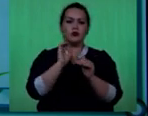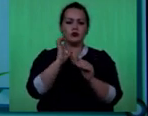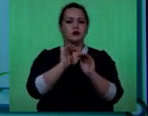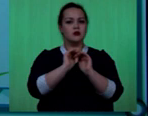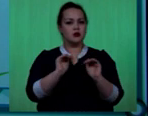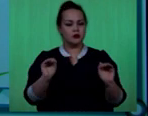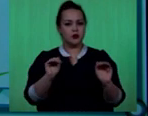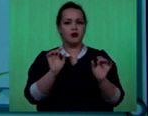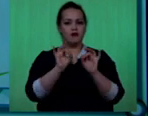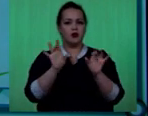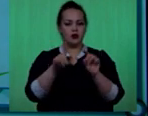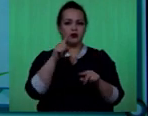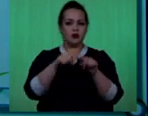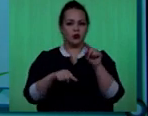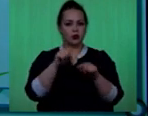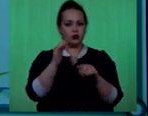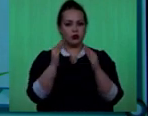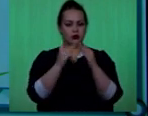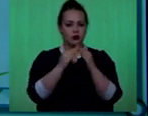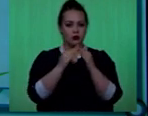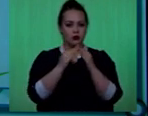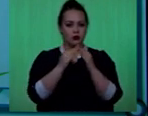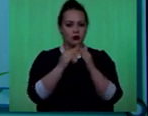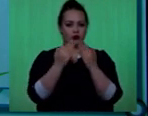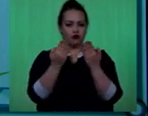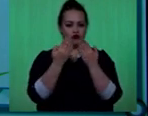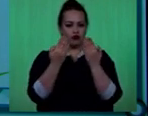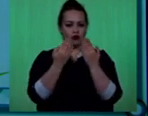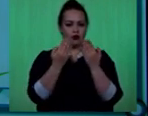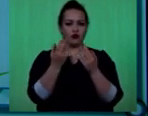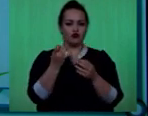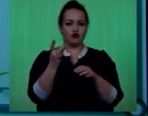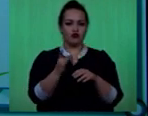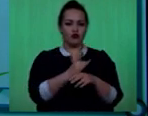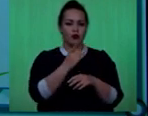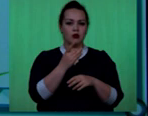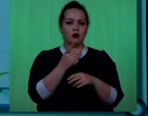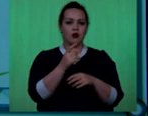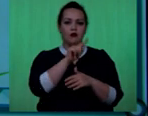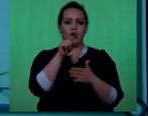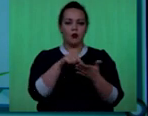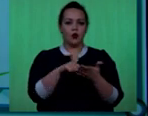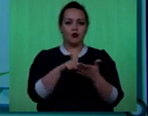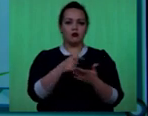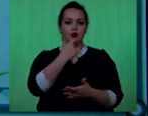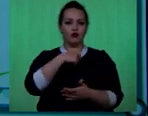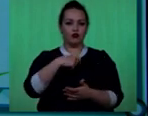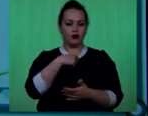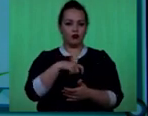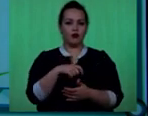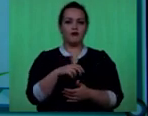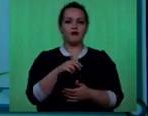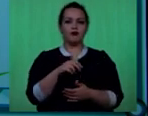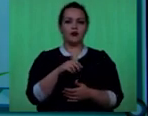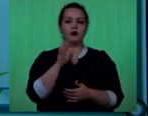родной дом прочитайте еще раз вопрос про себя слушаем варианты